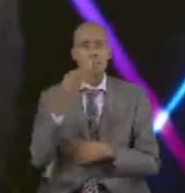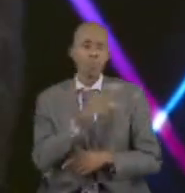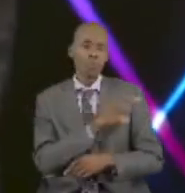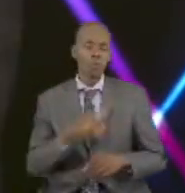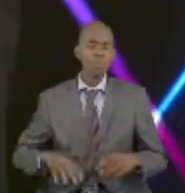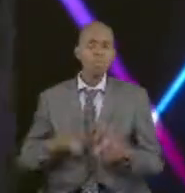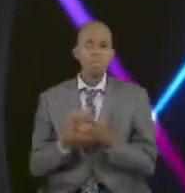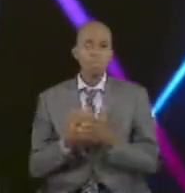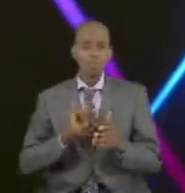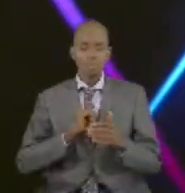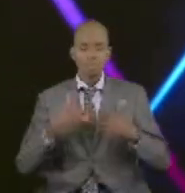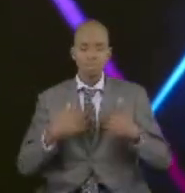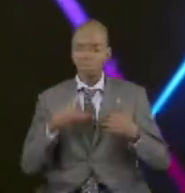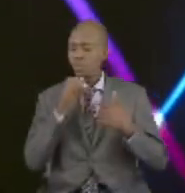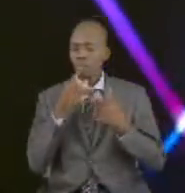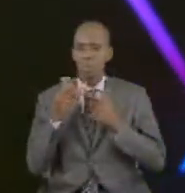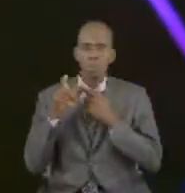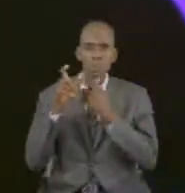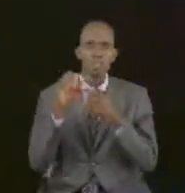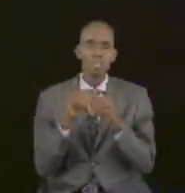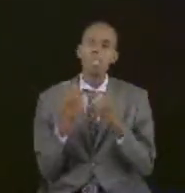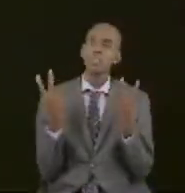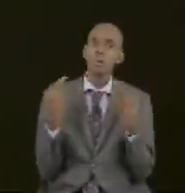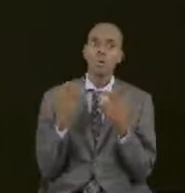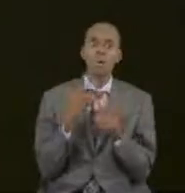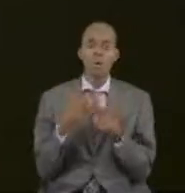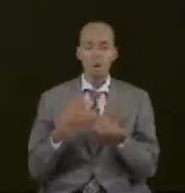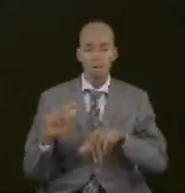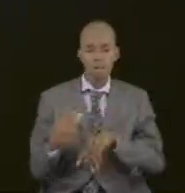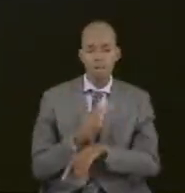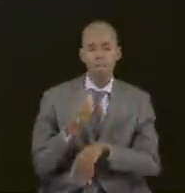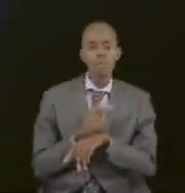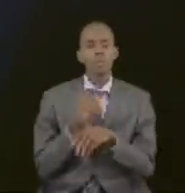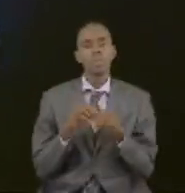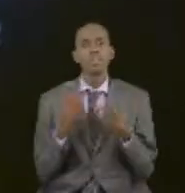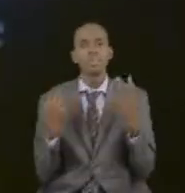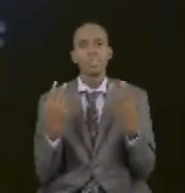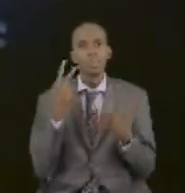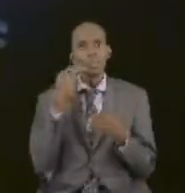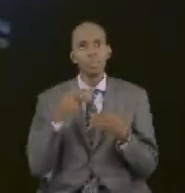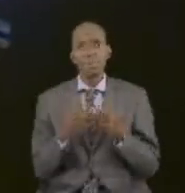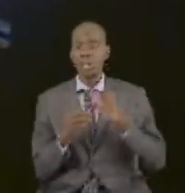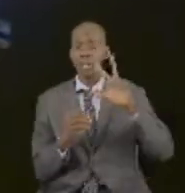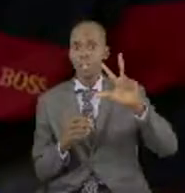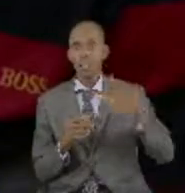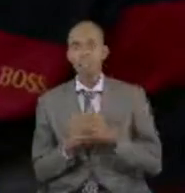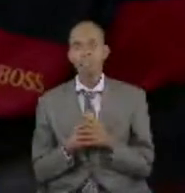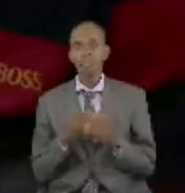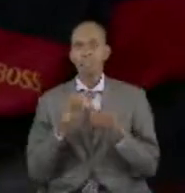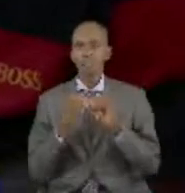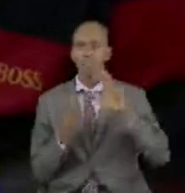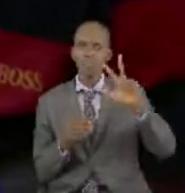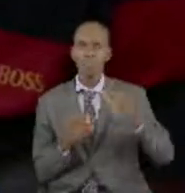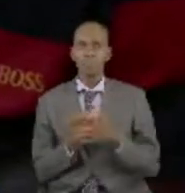de n'avoir pas couru en vain y travailler en vain vous voyez les manoeuvres au